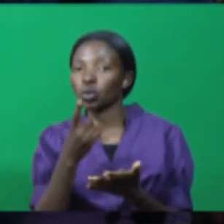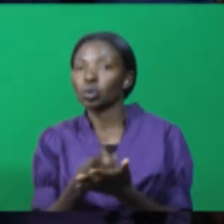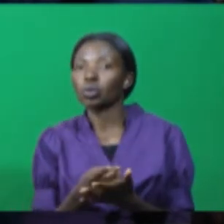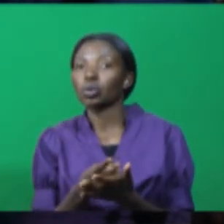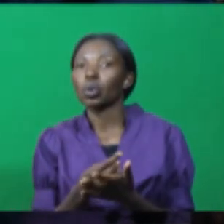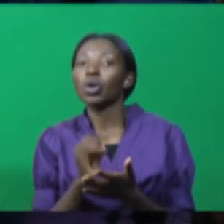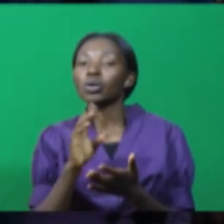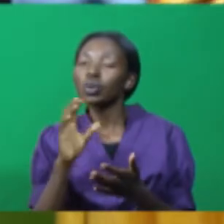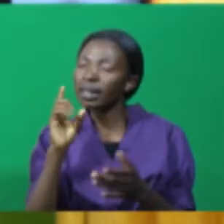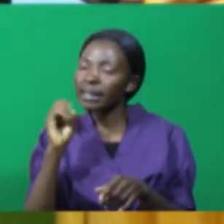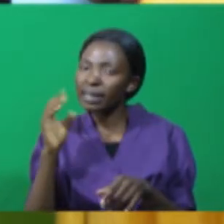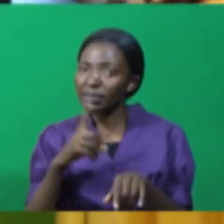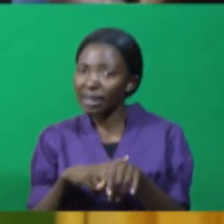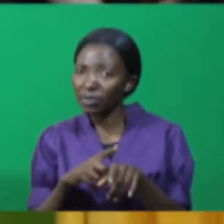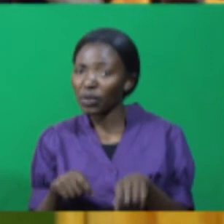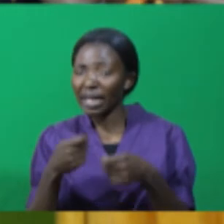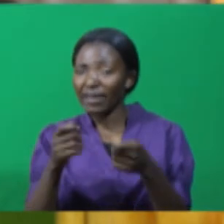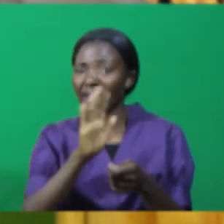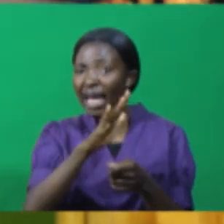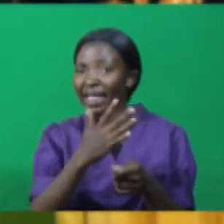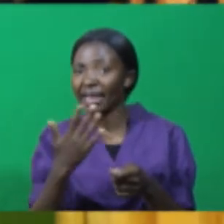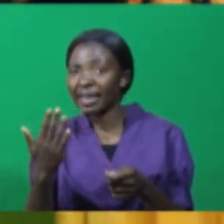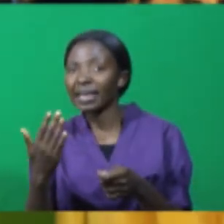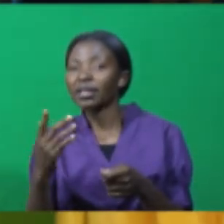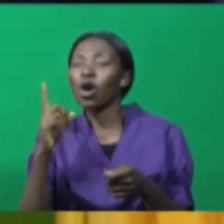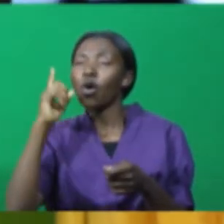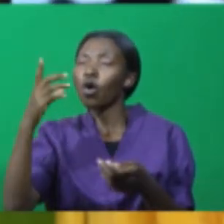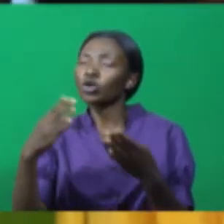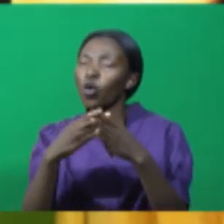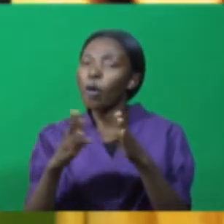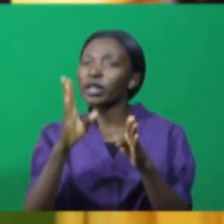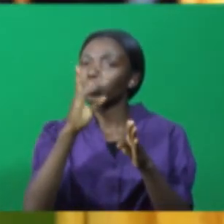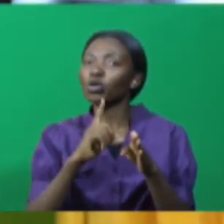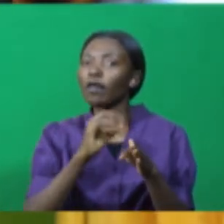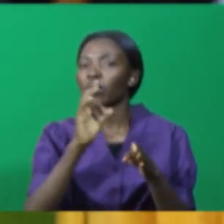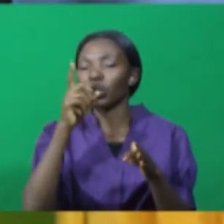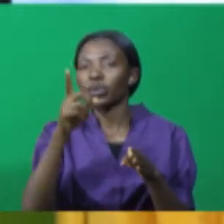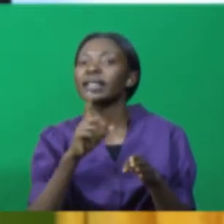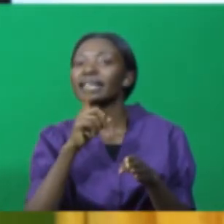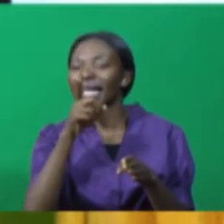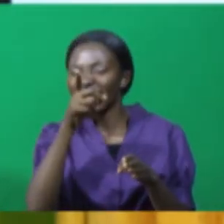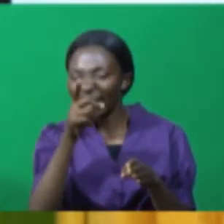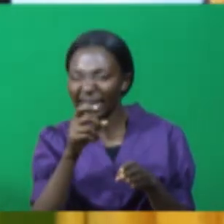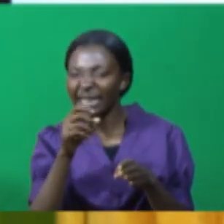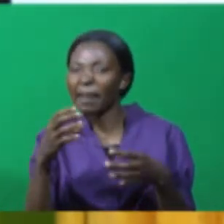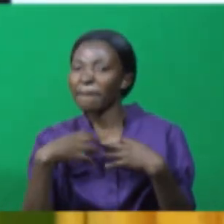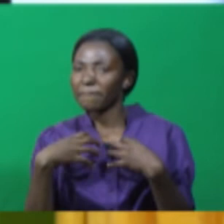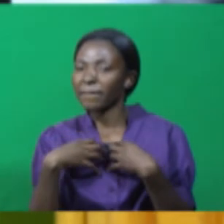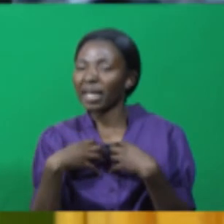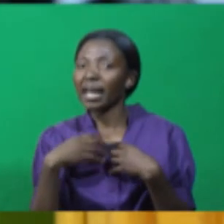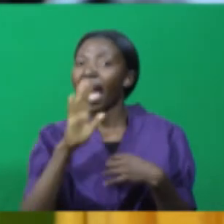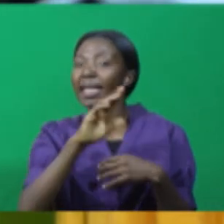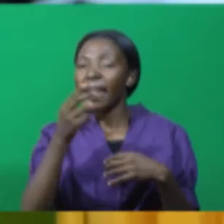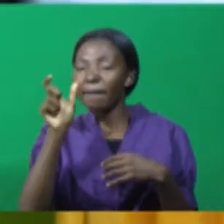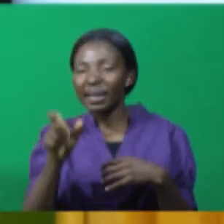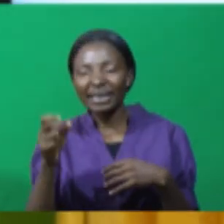asinga. Saka kumwe kupiwa kwabineita soka. Mikana iri kuvhurwa naMwari achikuti haiwo the custody dewagu. Umo munhu